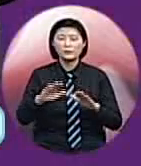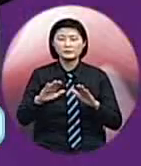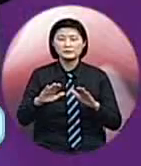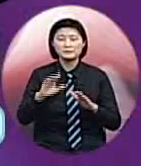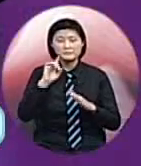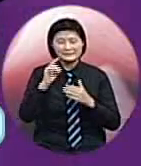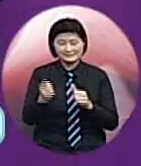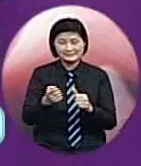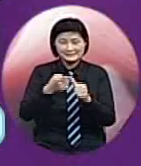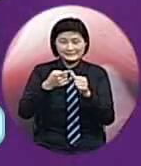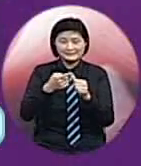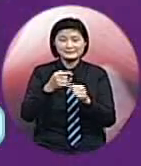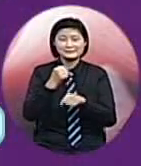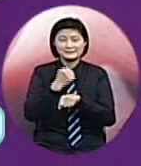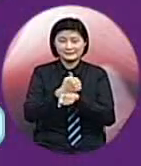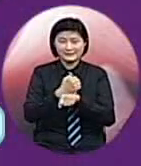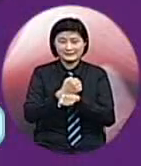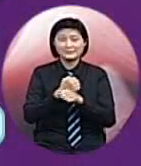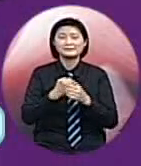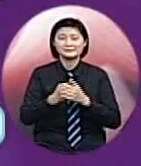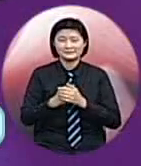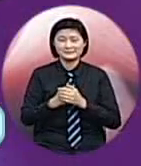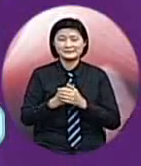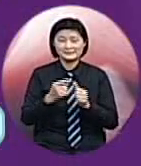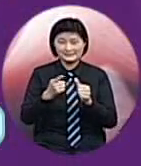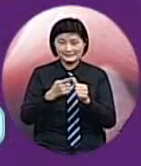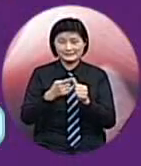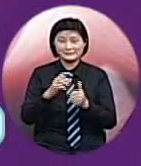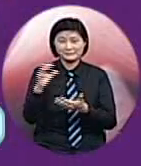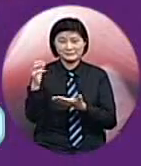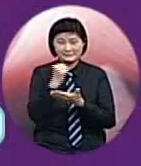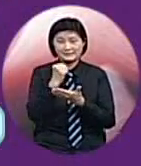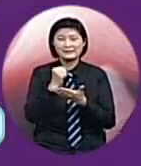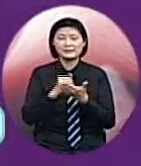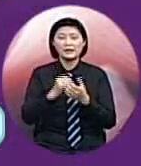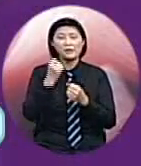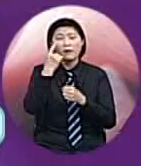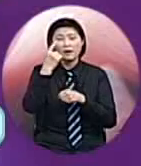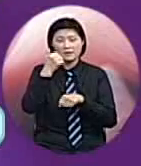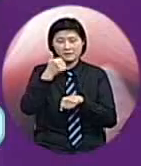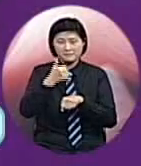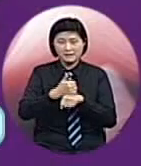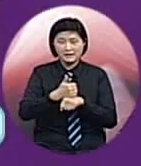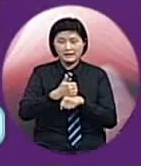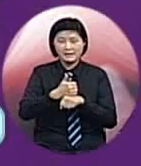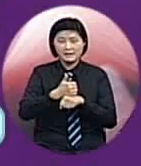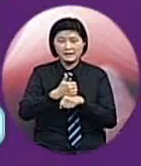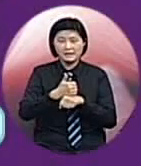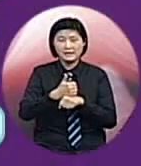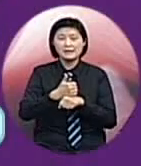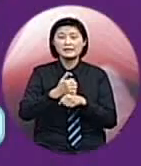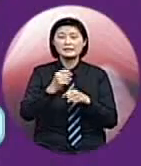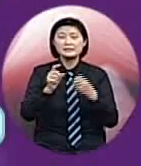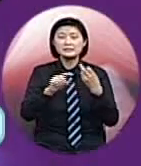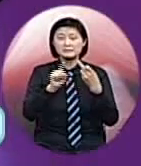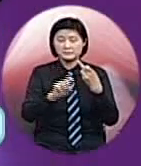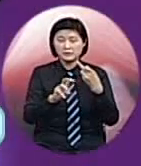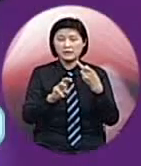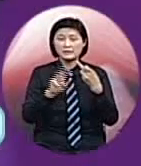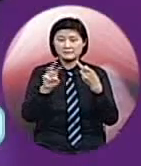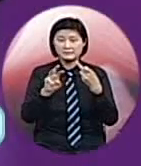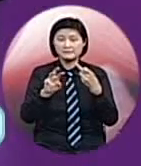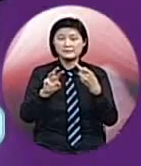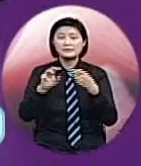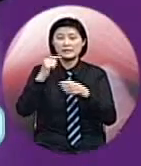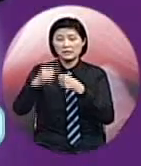장원을 하셔가지고 장원을 네. 하셔가지고 예, 예. 월말 장원이 30일 날 있고 예, 그 연말 장원이 31일 날 예. 있어요.